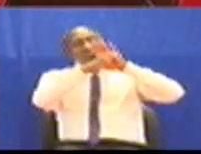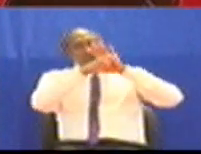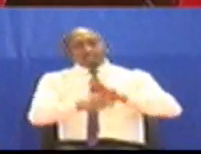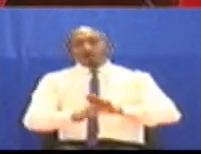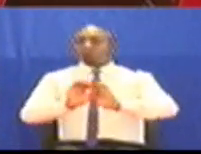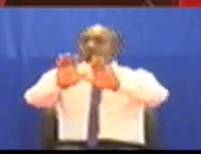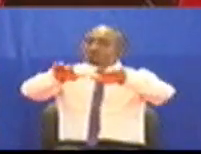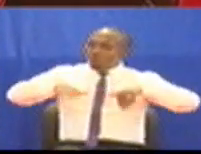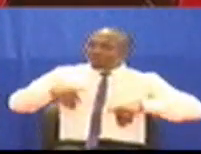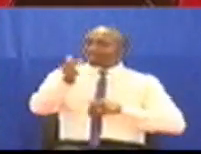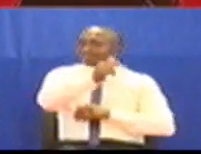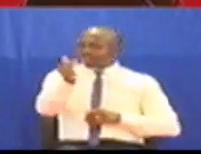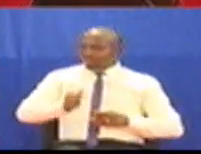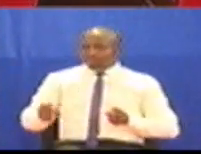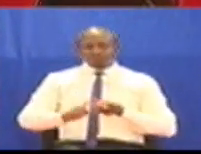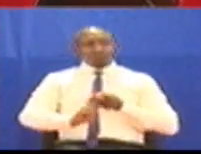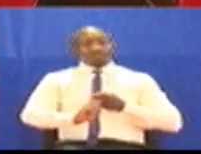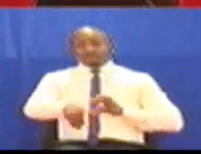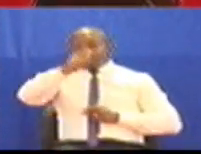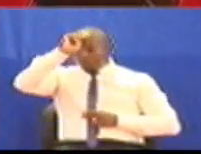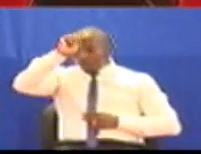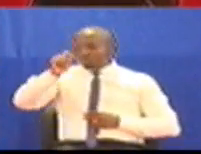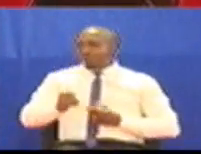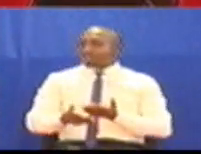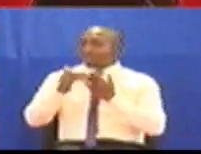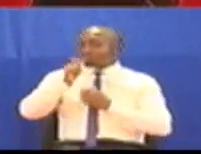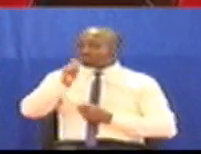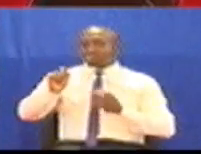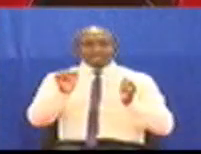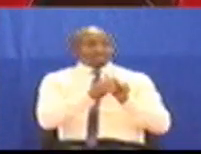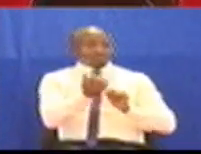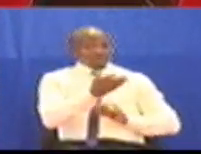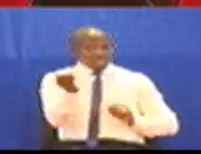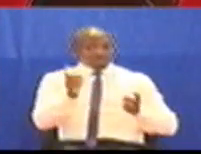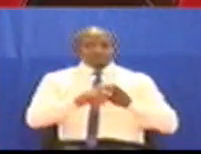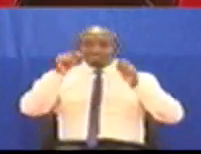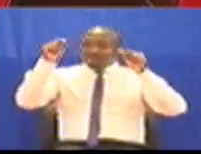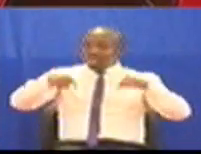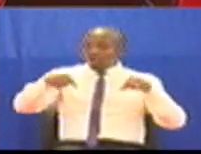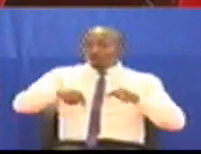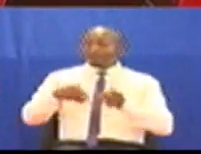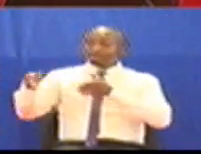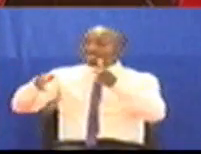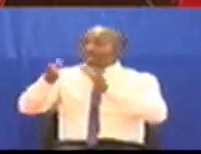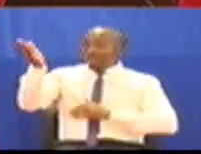Jamhuri ya Muungano wa Tanzania. Mheshimiwa naibu spika, jambo lingine, leo hii mtaani